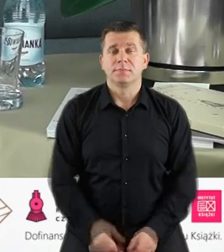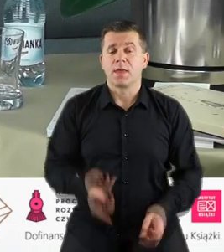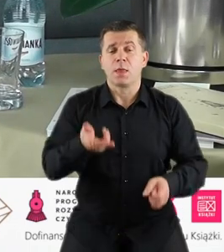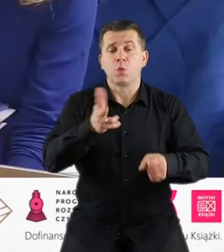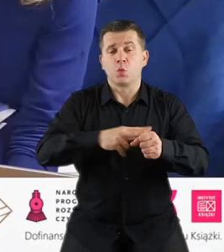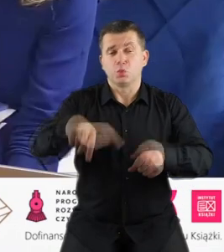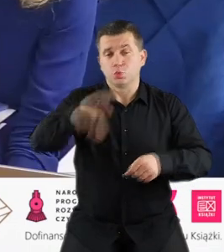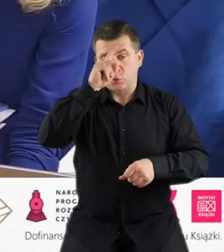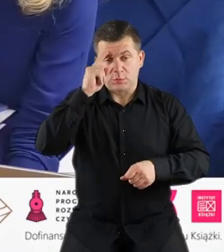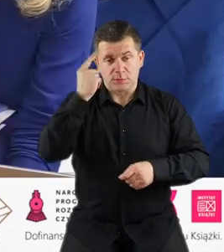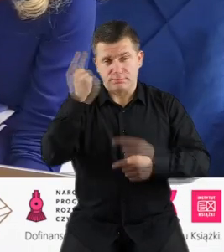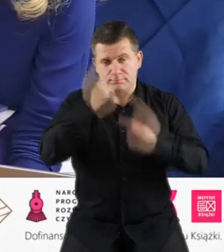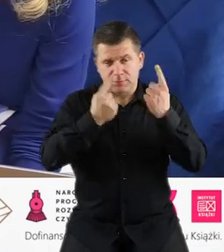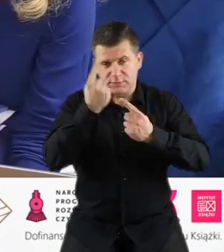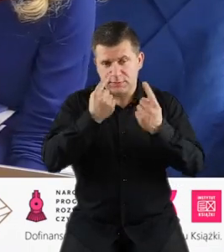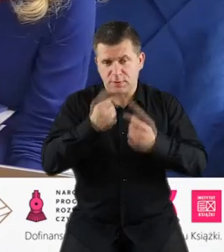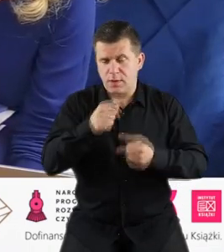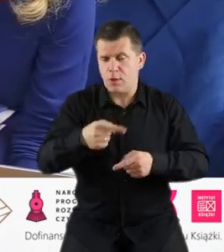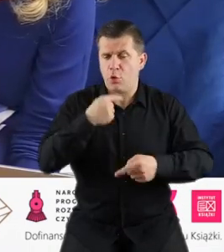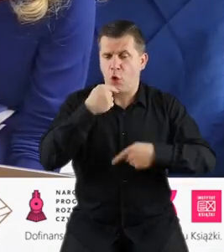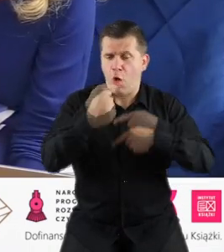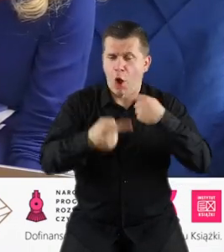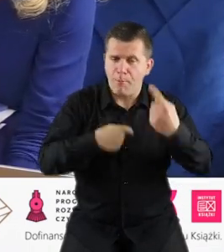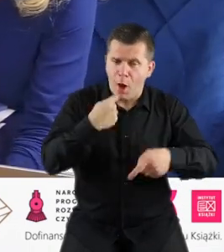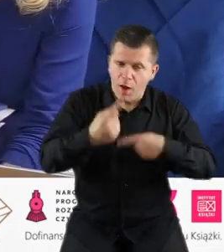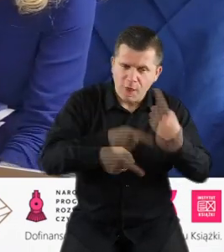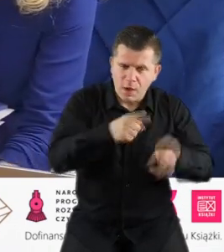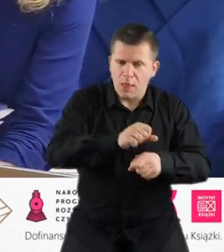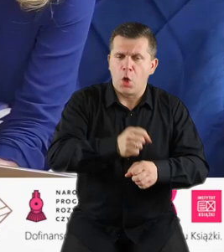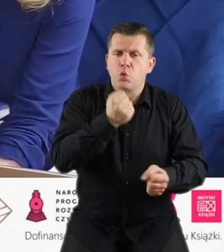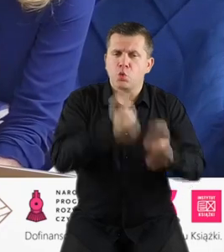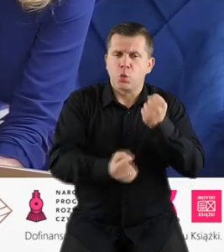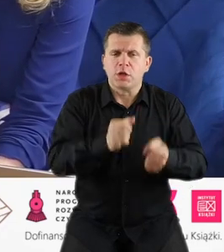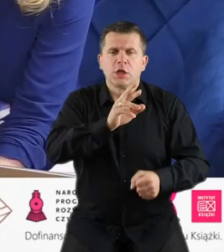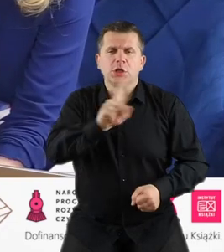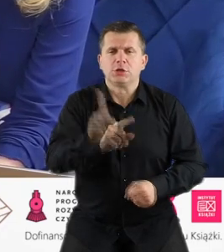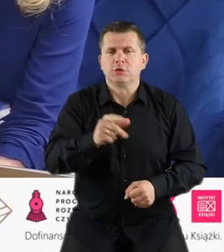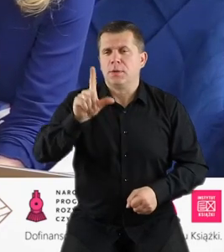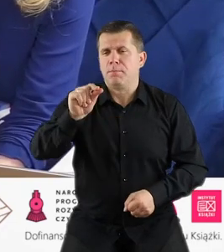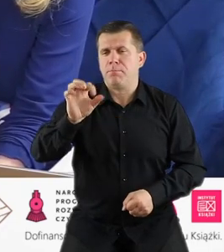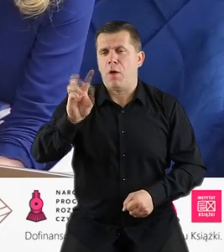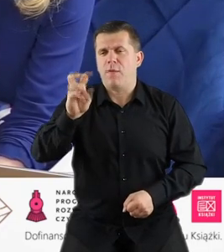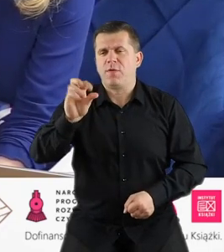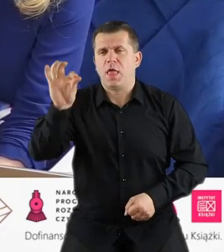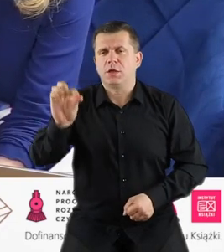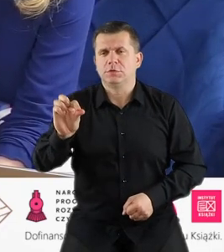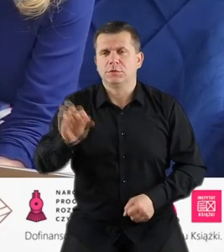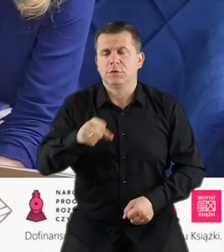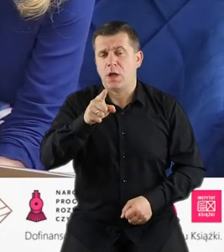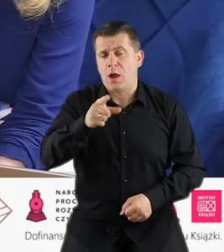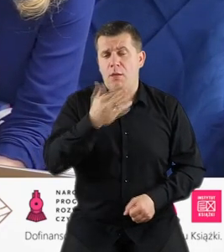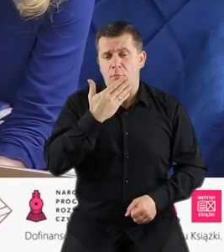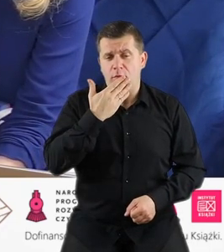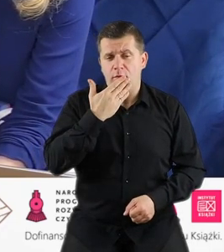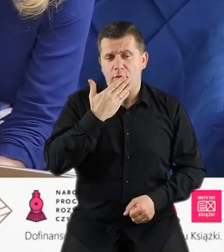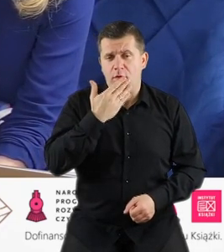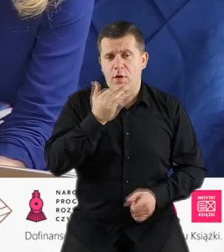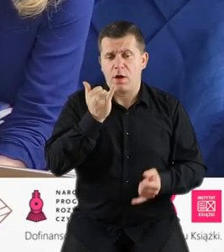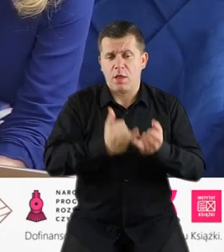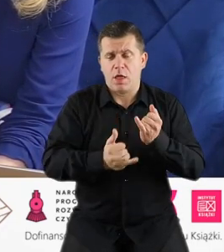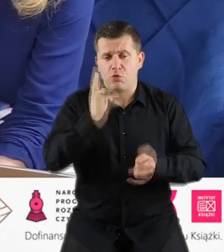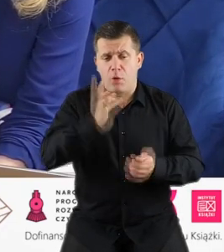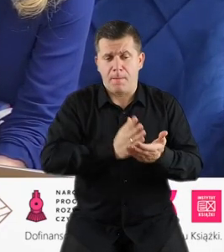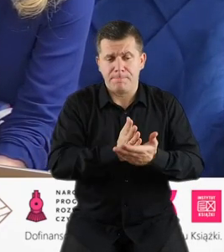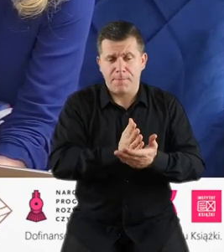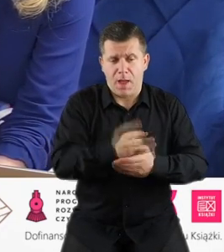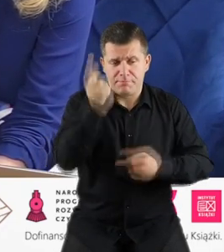Niektórzy uważają opowiadania za trudniejszą formę literacką niż powieść, a pani mówiła o nobilitacji, kiedy ktoś traktuje